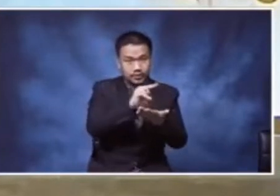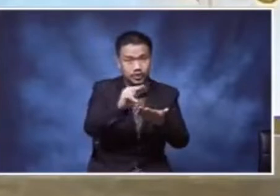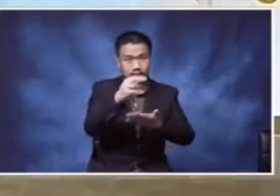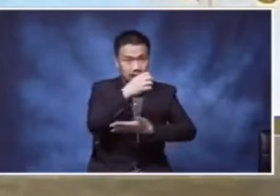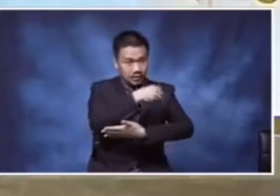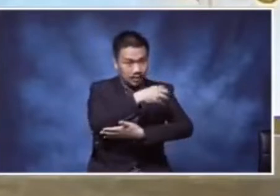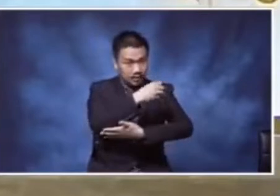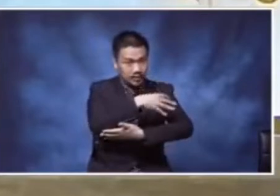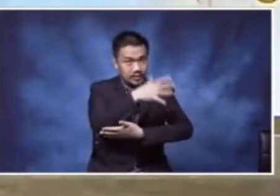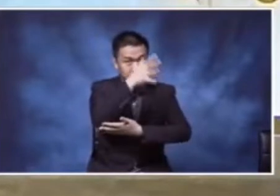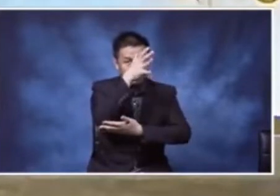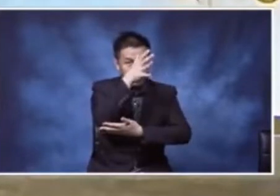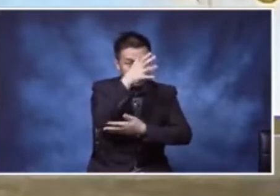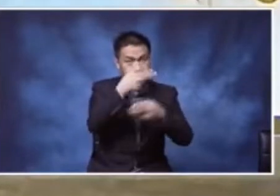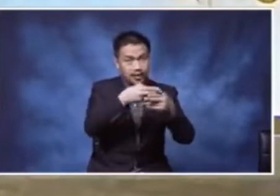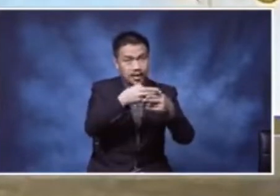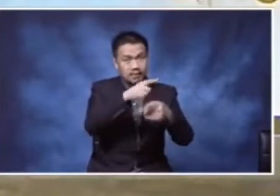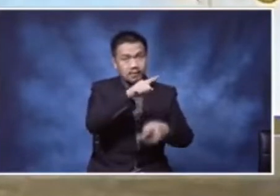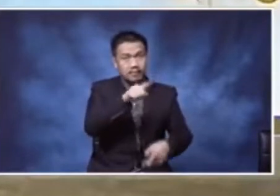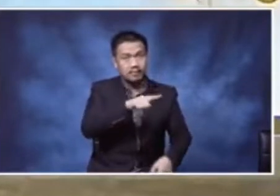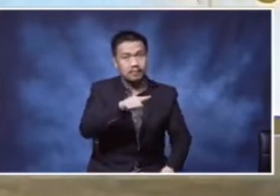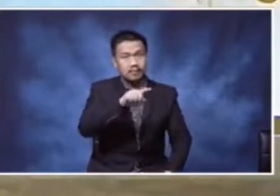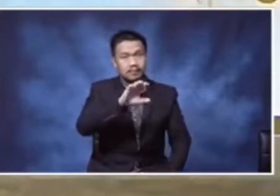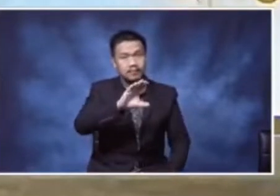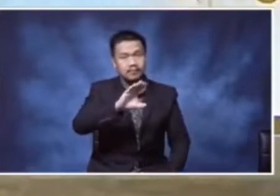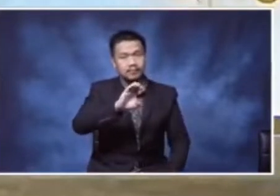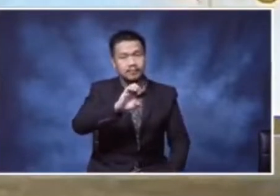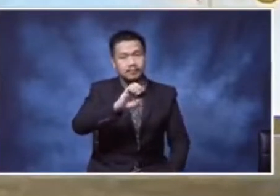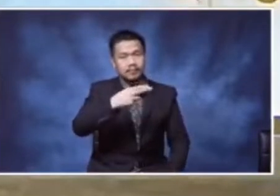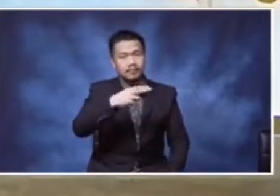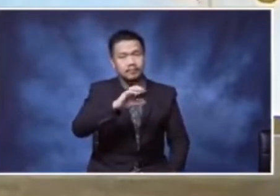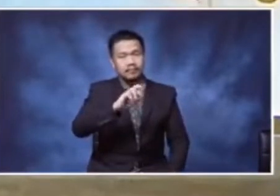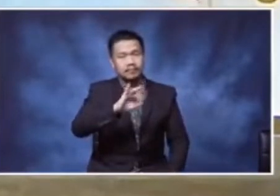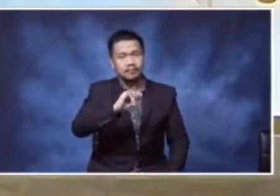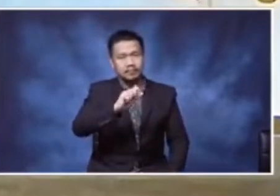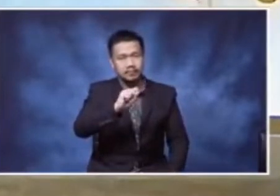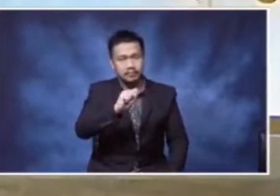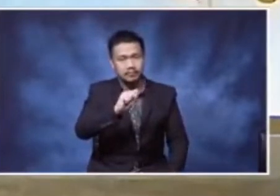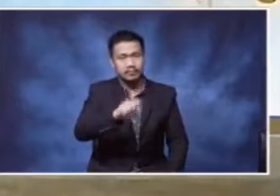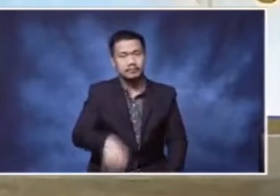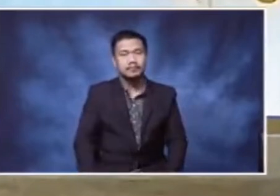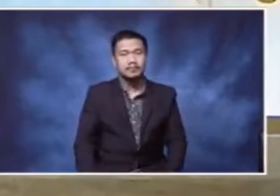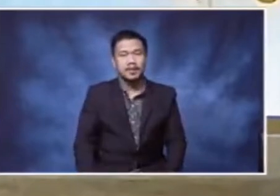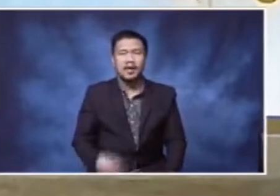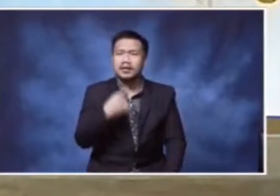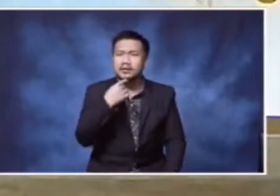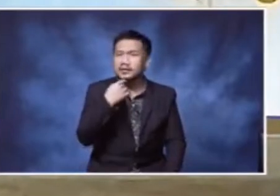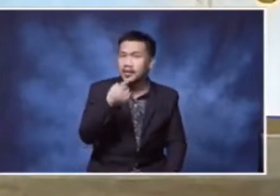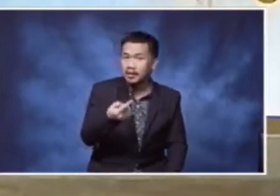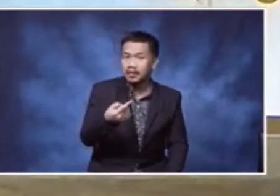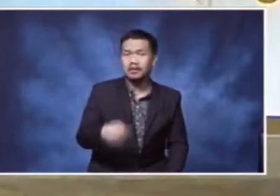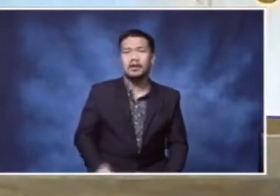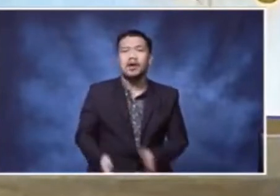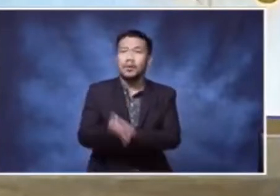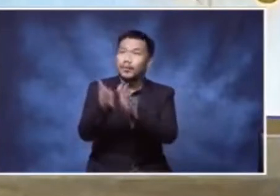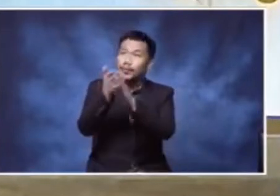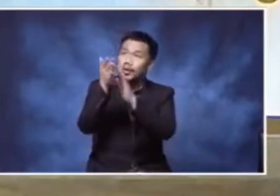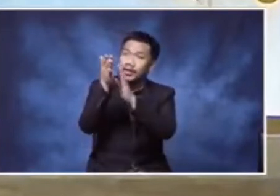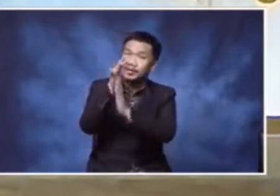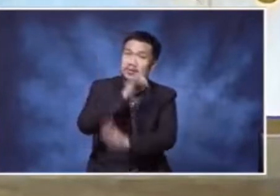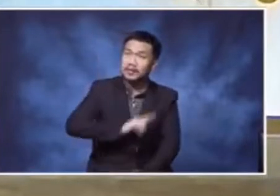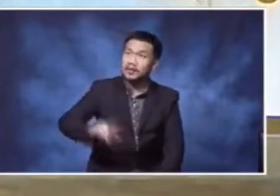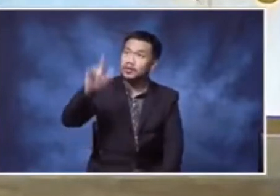at nagpahayag ng ganito, "Purihin ang Panginoong Diyos ng Israel sapagkat